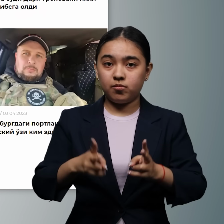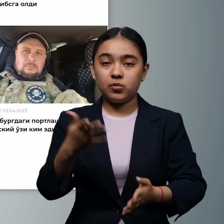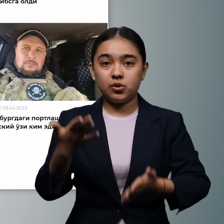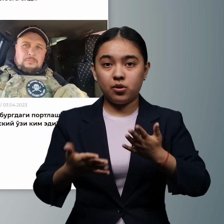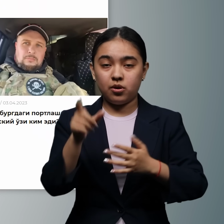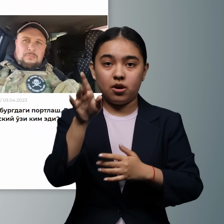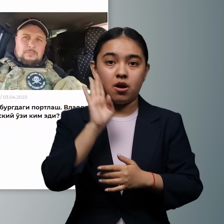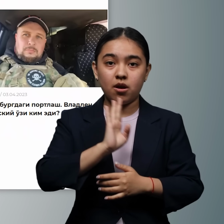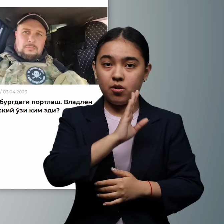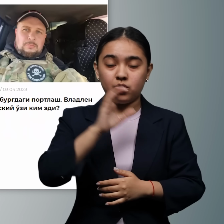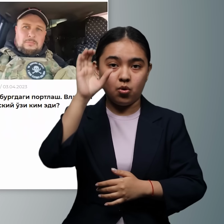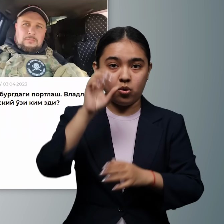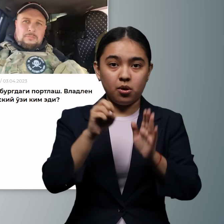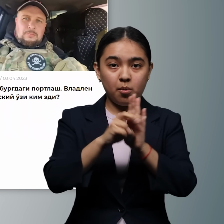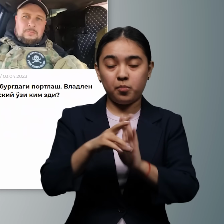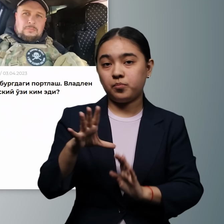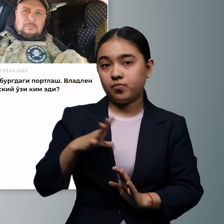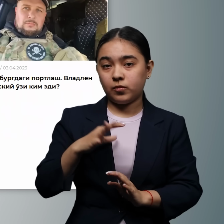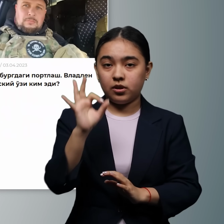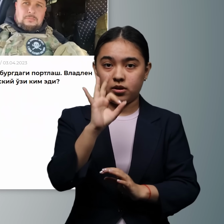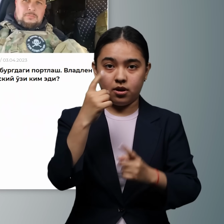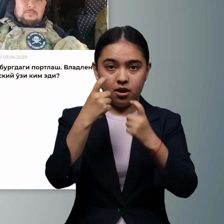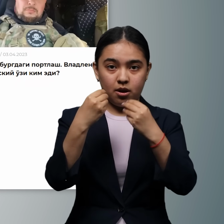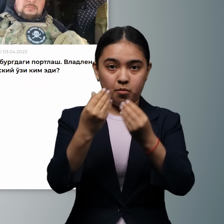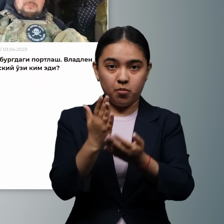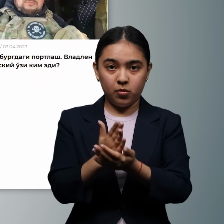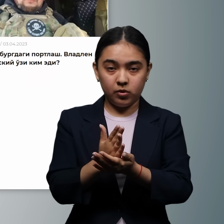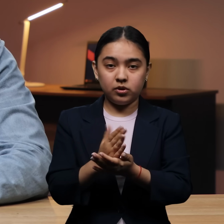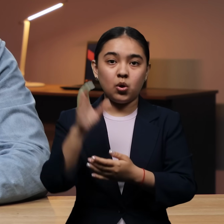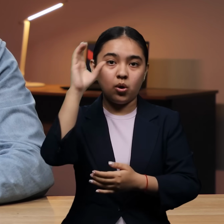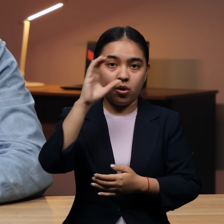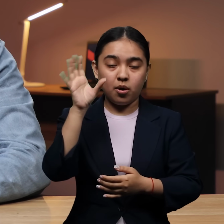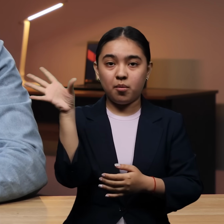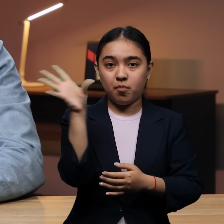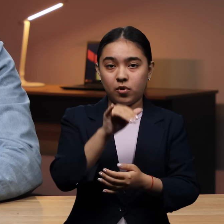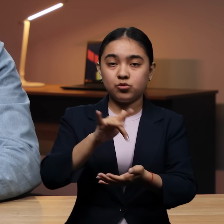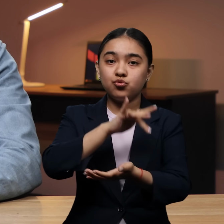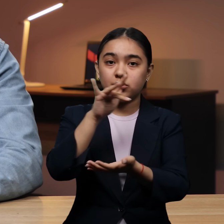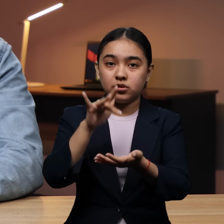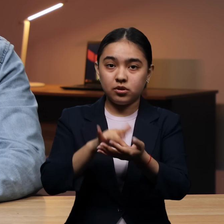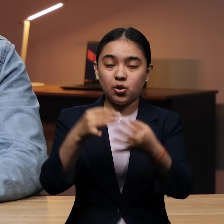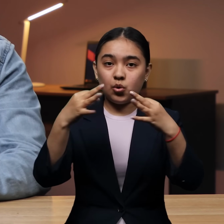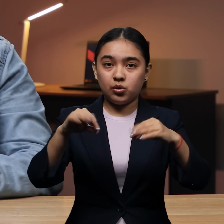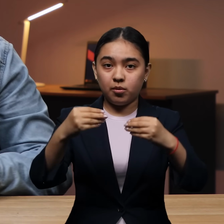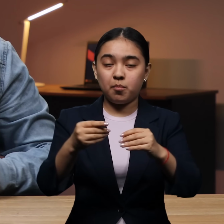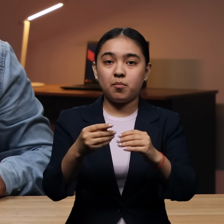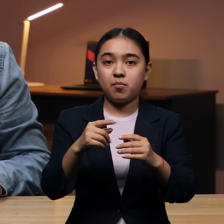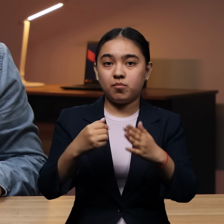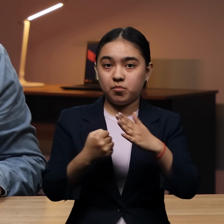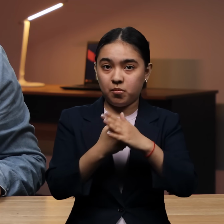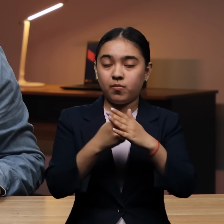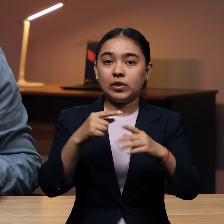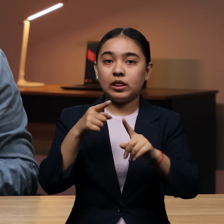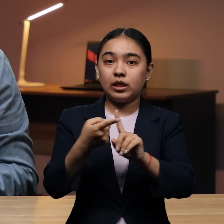Qotillikda gumonlanayotgan ayol O'zbekistonga qochmoqchi bo'lgani haqida xabarlar bor. O'zbekistonning barcha shaharlarida ruxsat etilgan